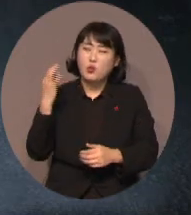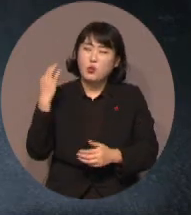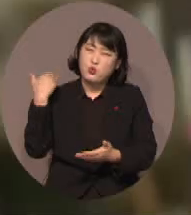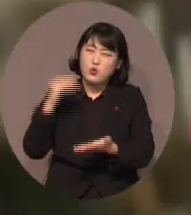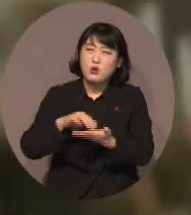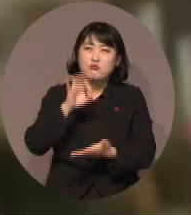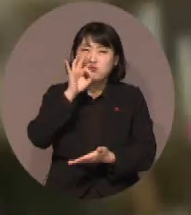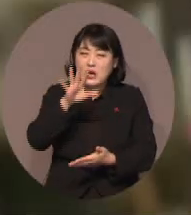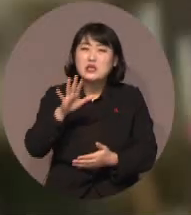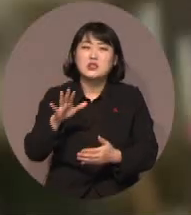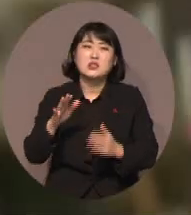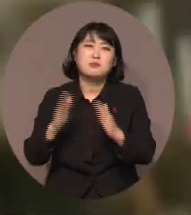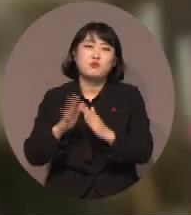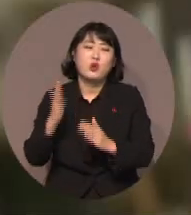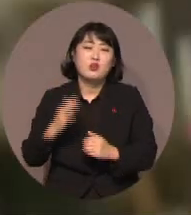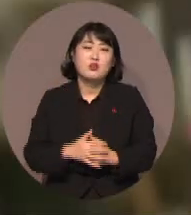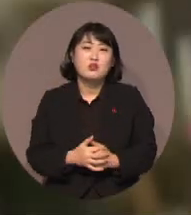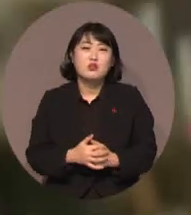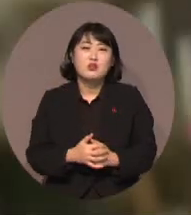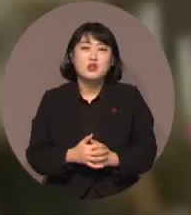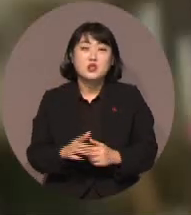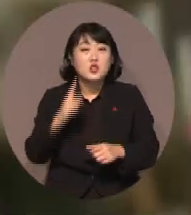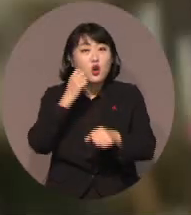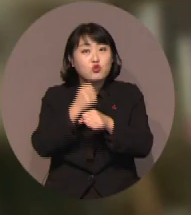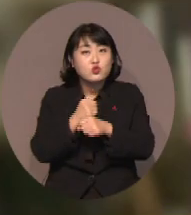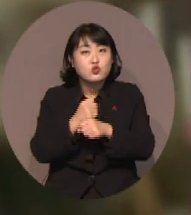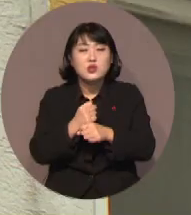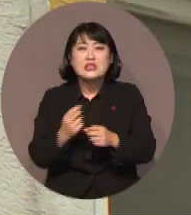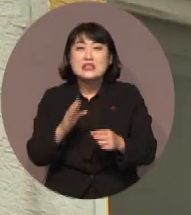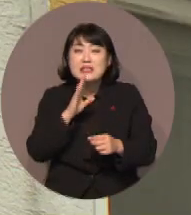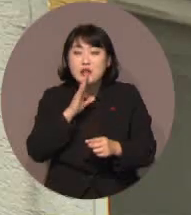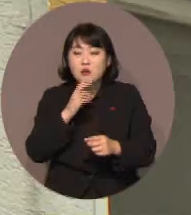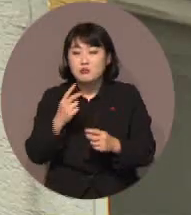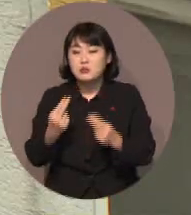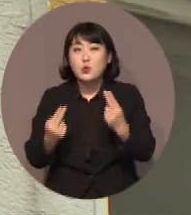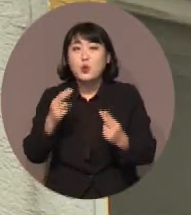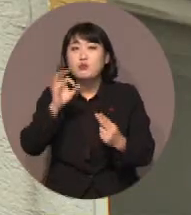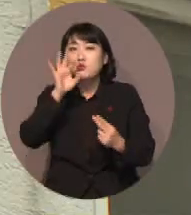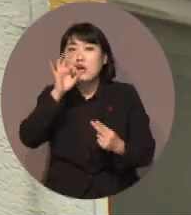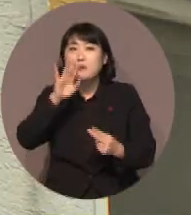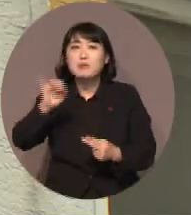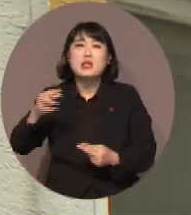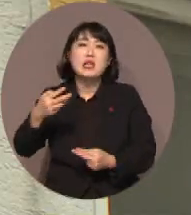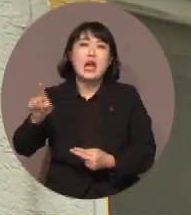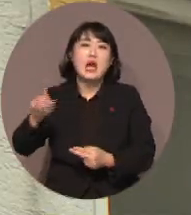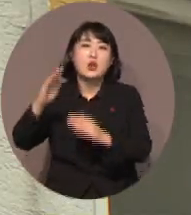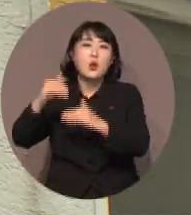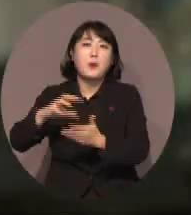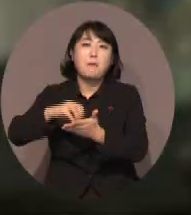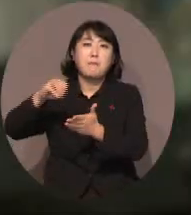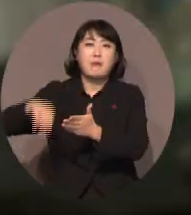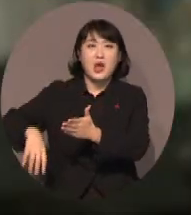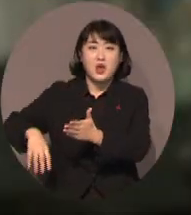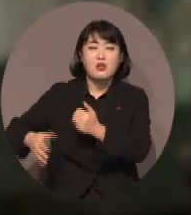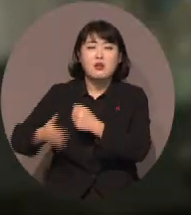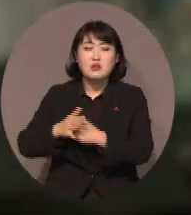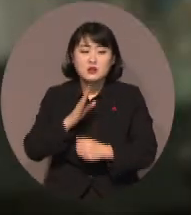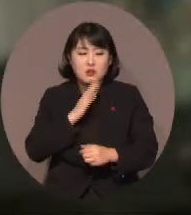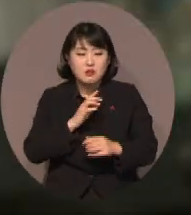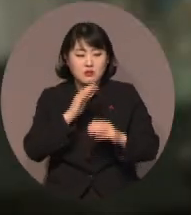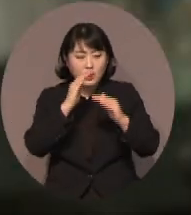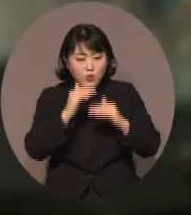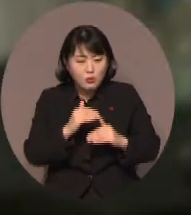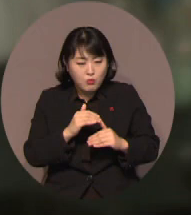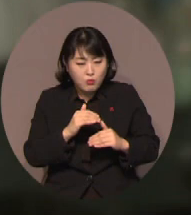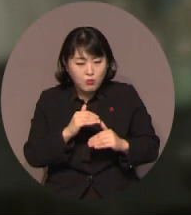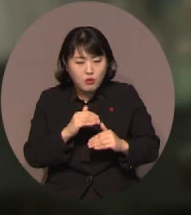이번 연구에는 정확한 시세 비교가 어려운 빌라 등은 포함하지 않아 실제로는 더 많은